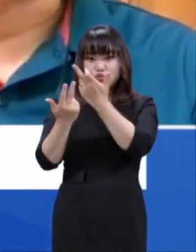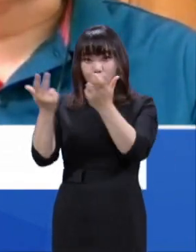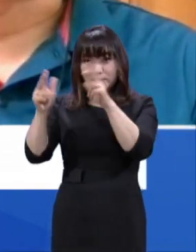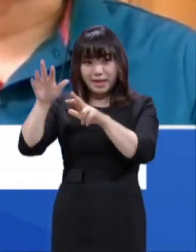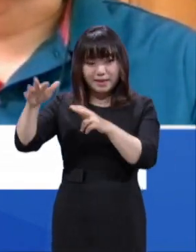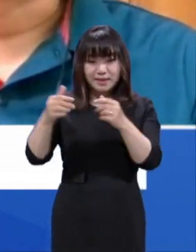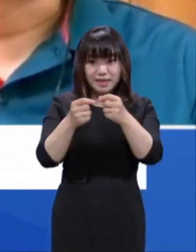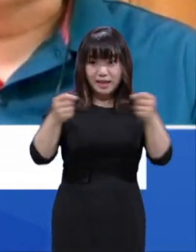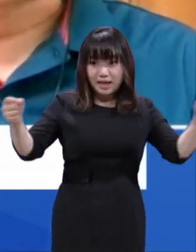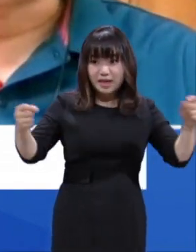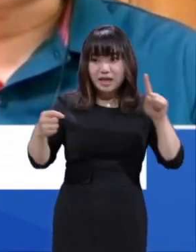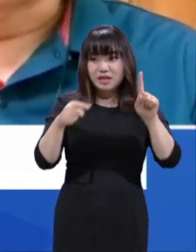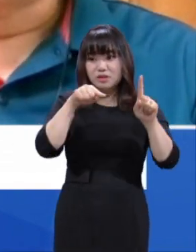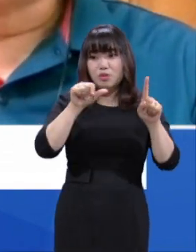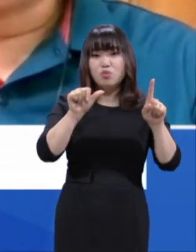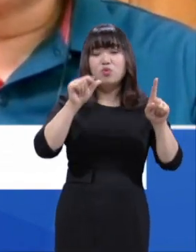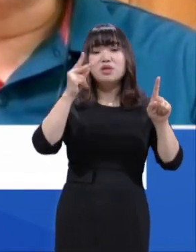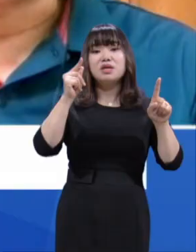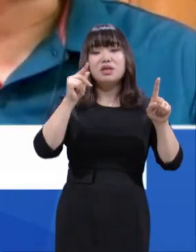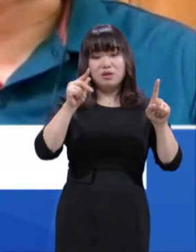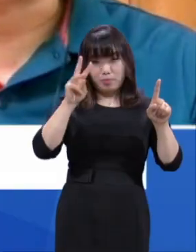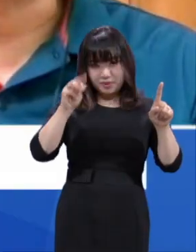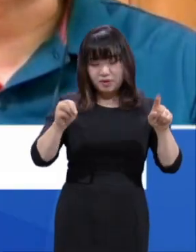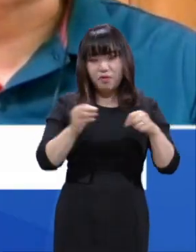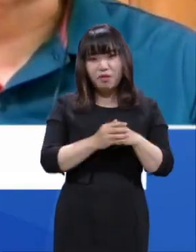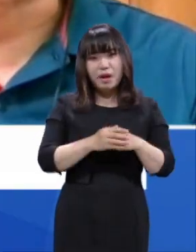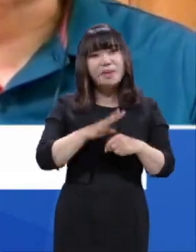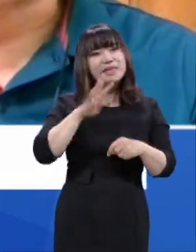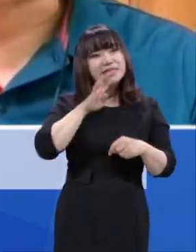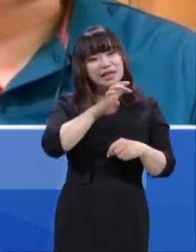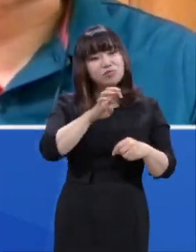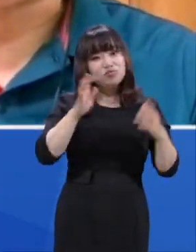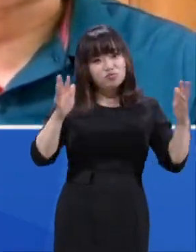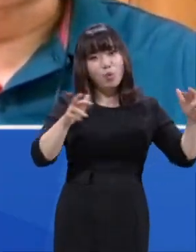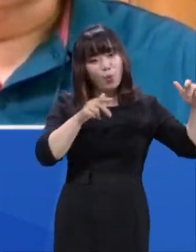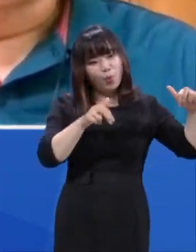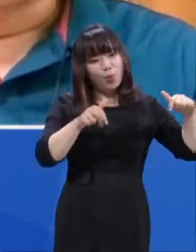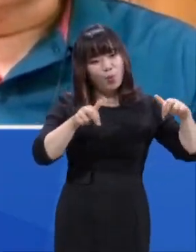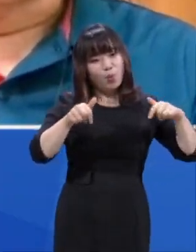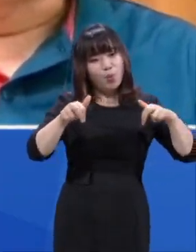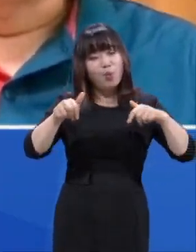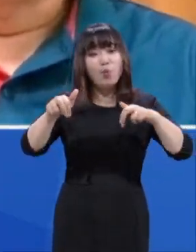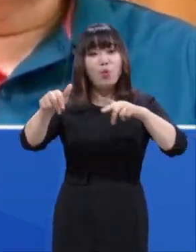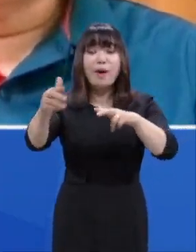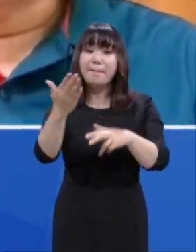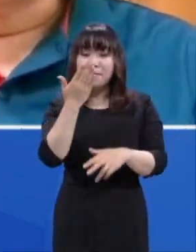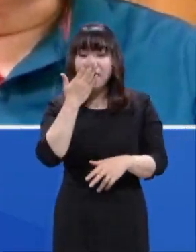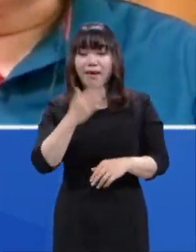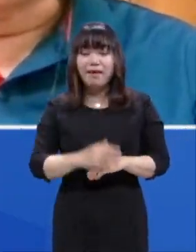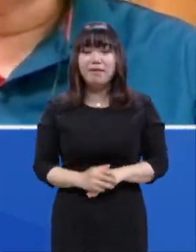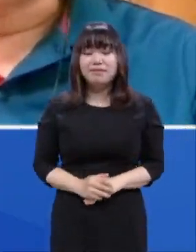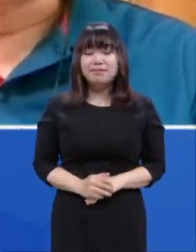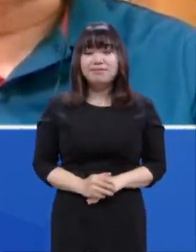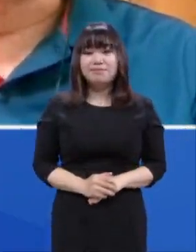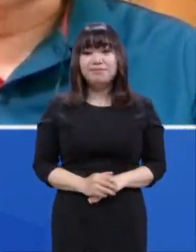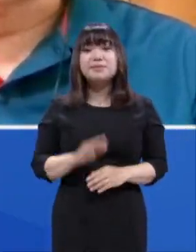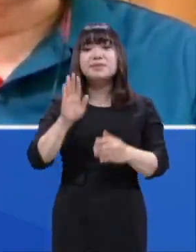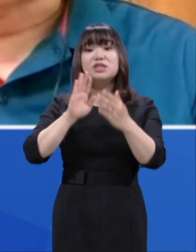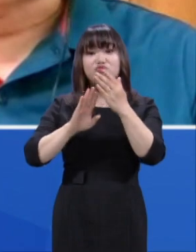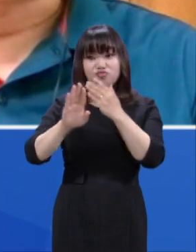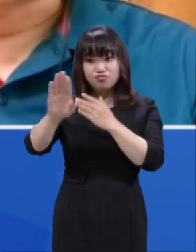1.5km의 구간이고요. 시간은 한 40분 정도 소요가 됩니다. 그